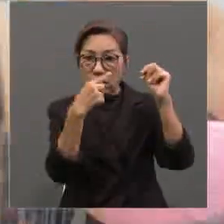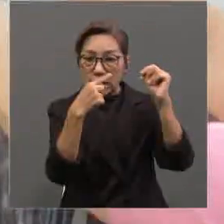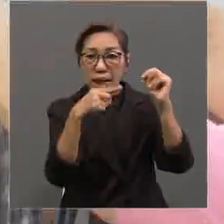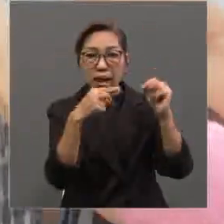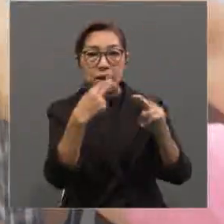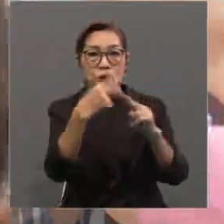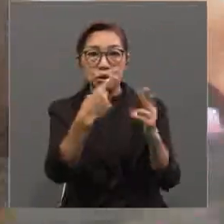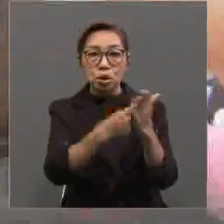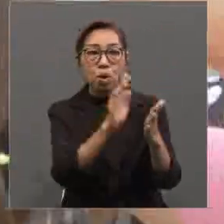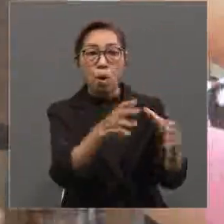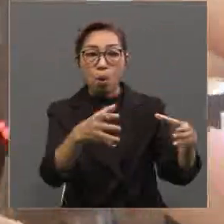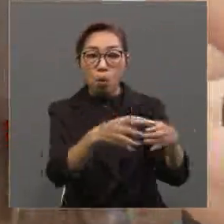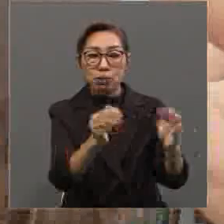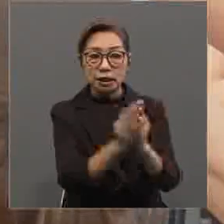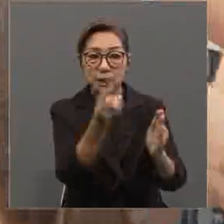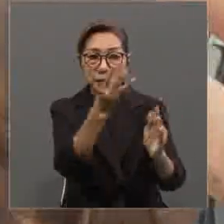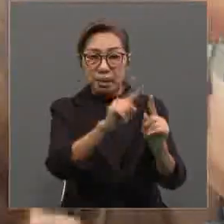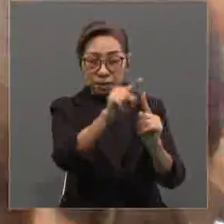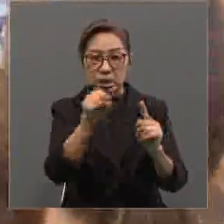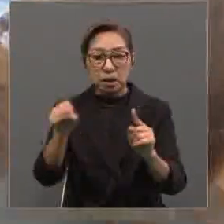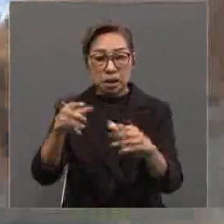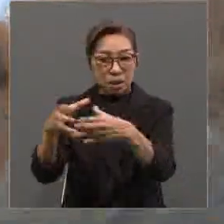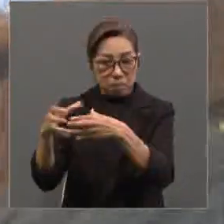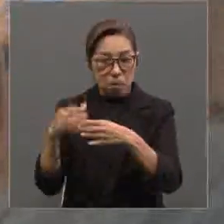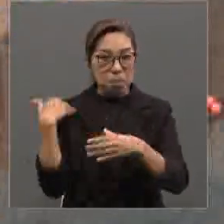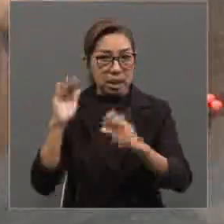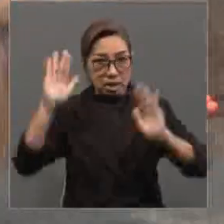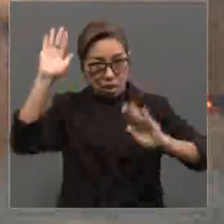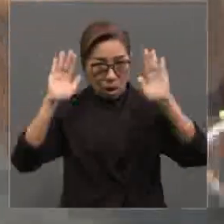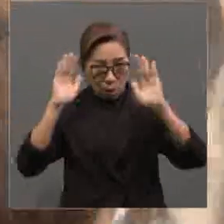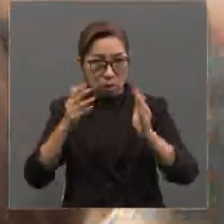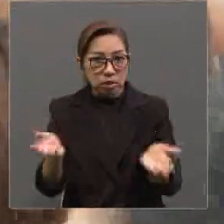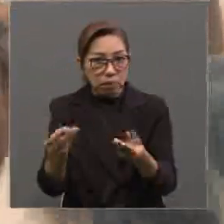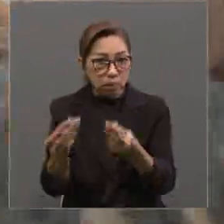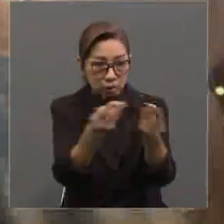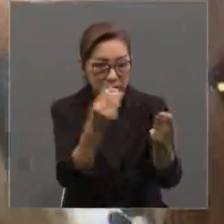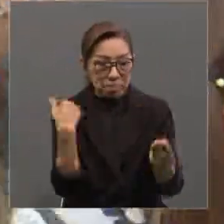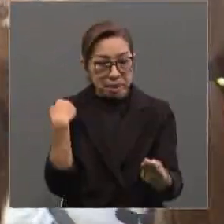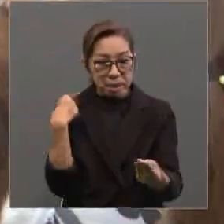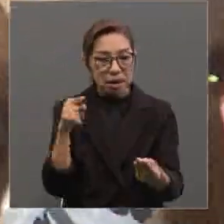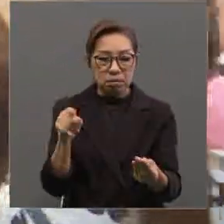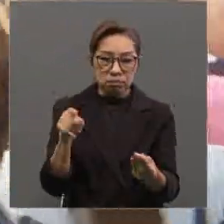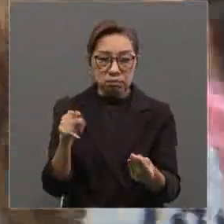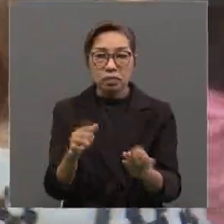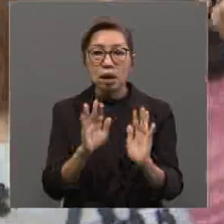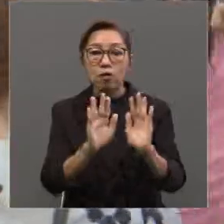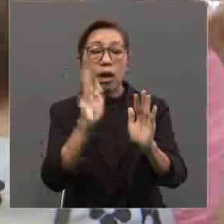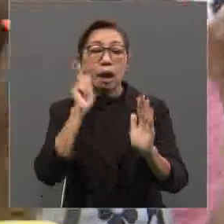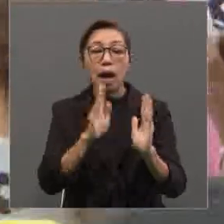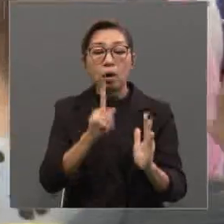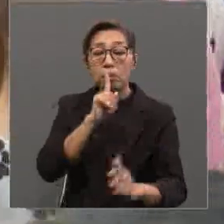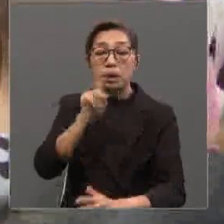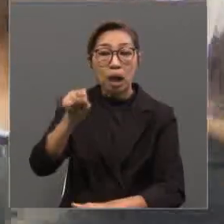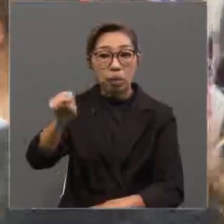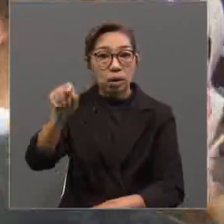ได้คะแนนเสียงเป็นอันดับหนึ่งไม่ว่าจะเป็นรัฐบาลหรือไม่ก็ต้องฝากสื่อมวลชนไปสอบถามพรรคการเมืองเหล่านั้นดูอีกครั้งว่า